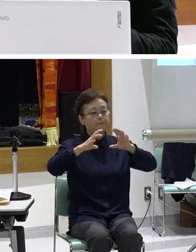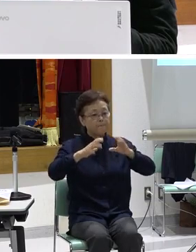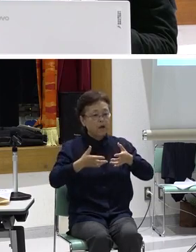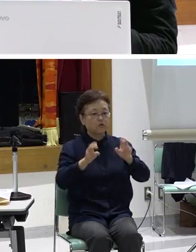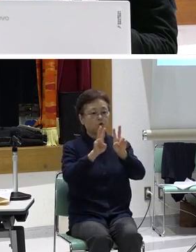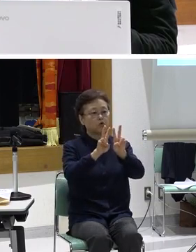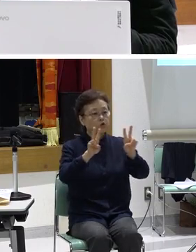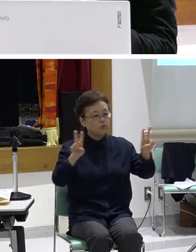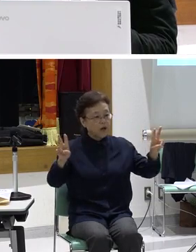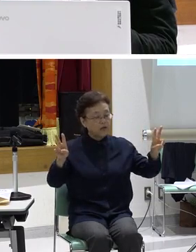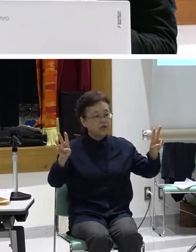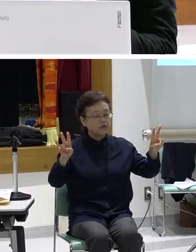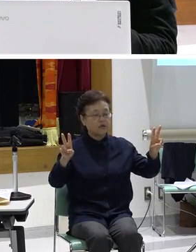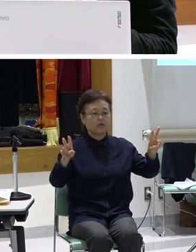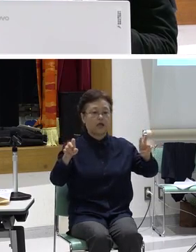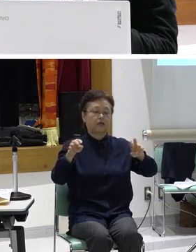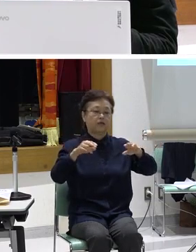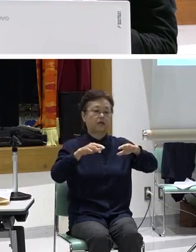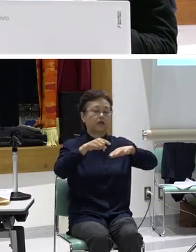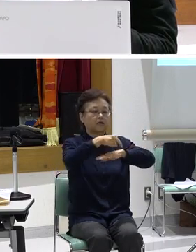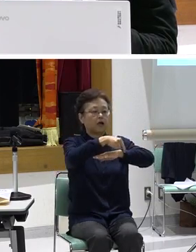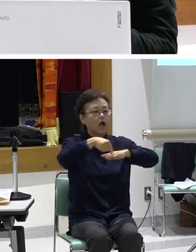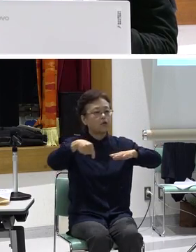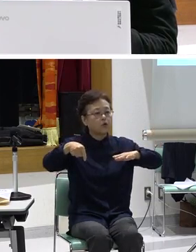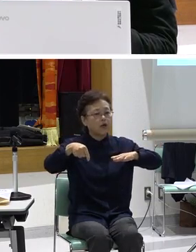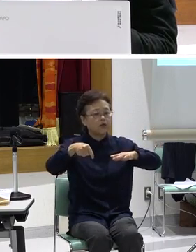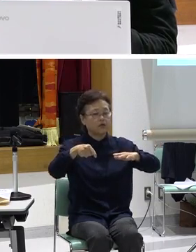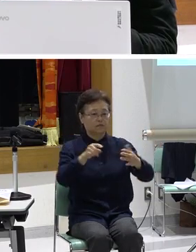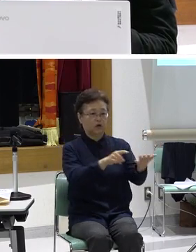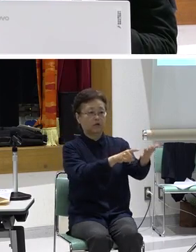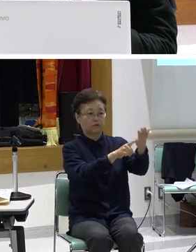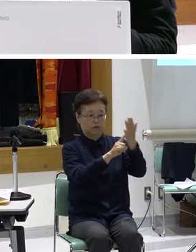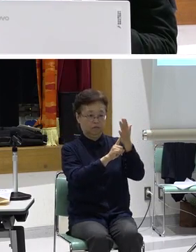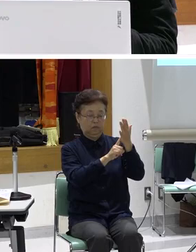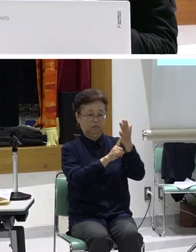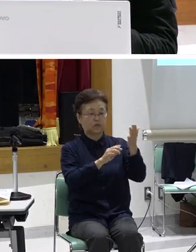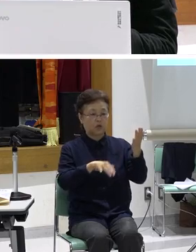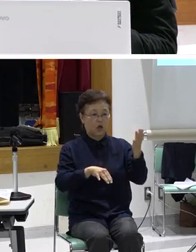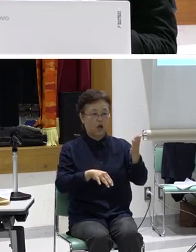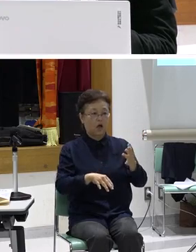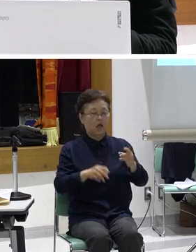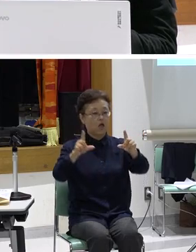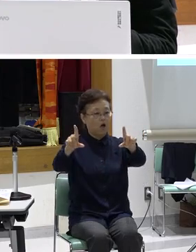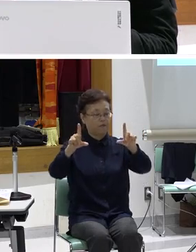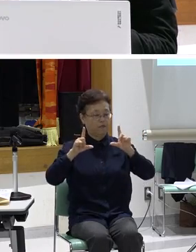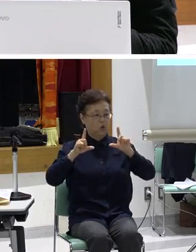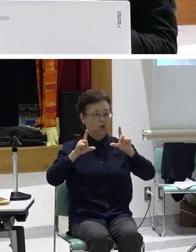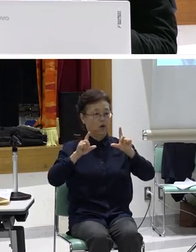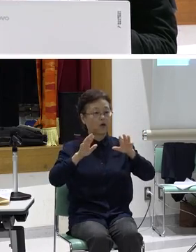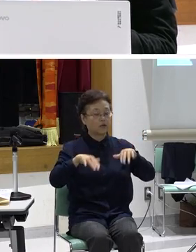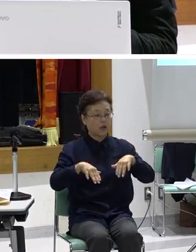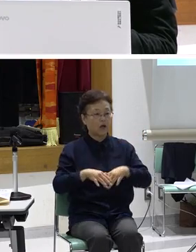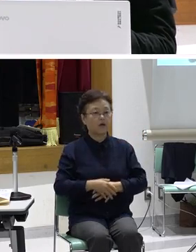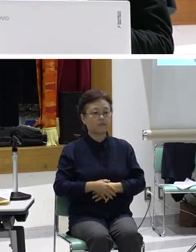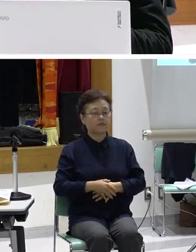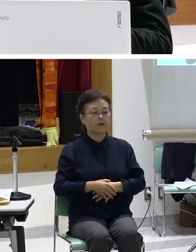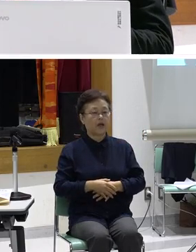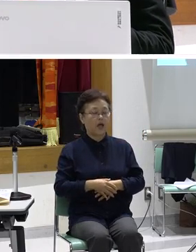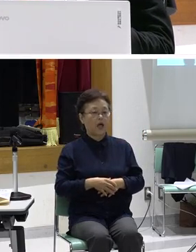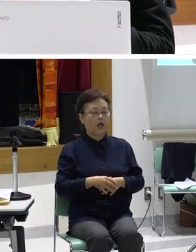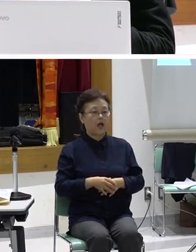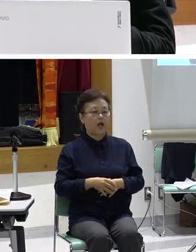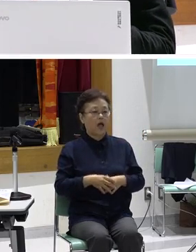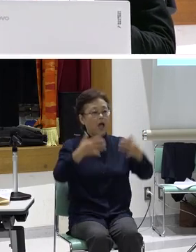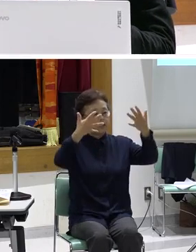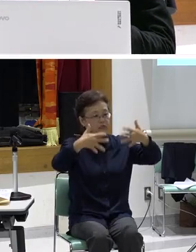ルデザインガイドライン、そういうのが、発表された。マスコミに乗って、